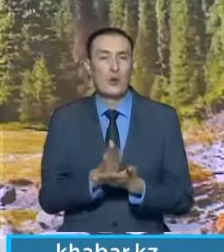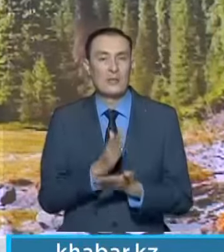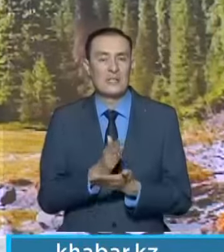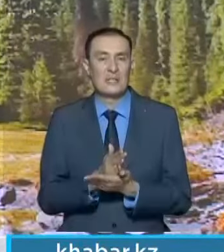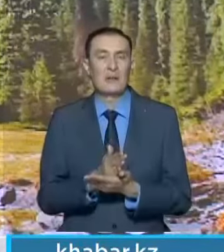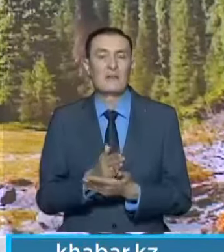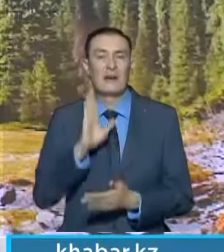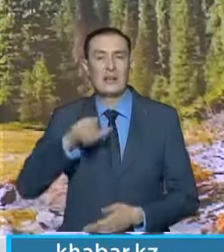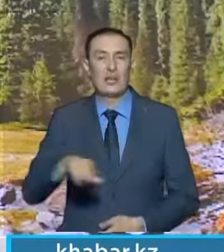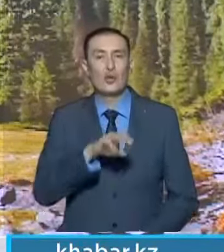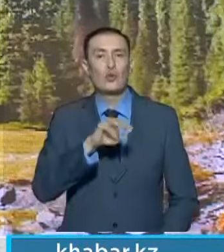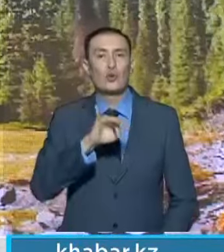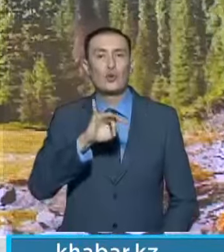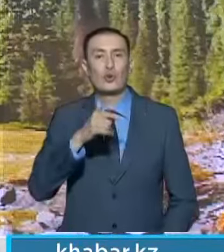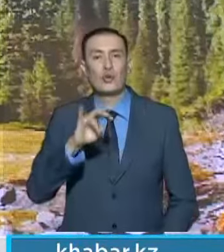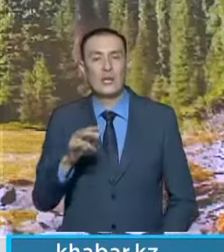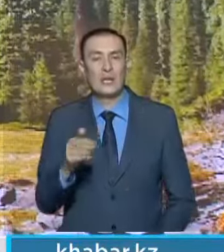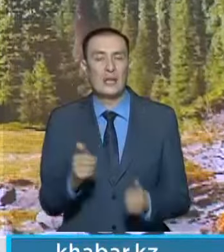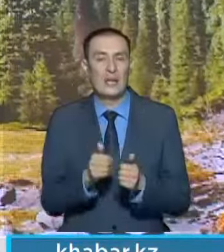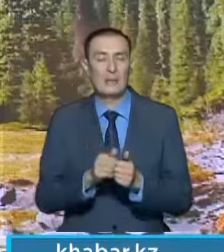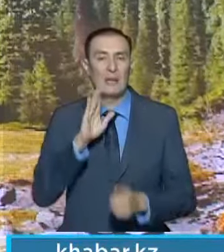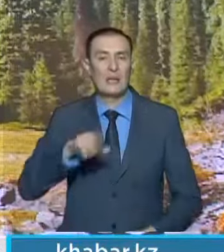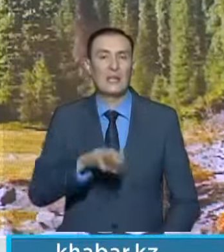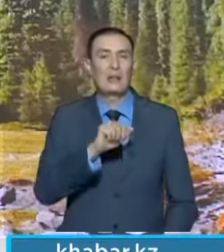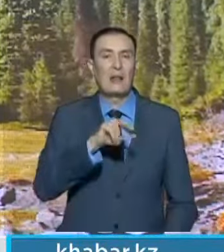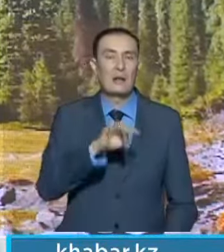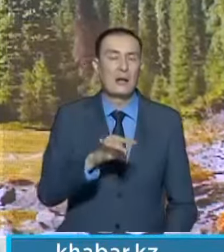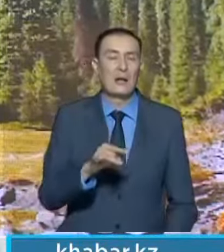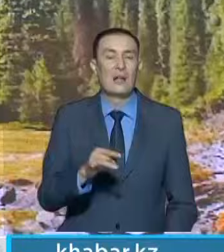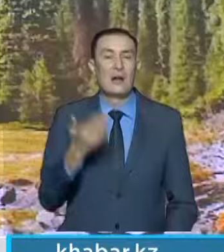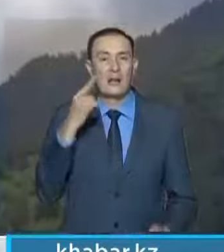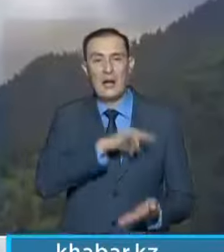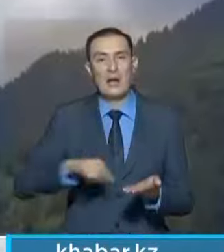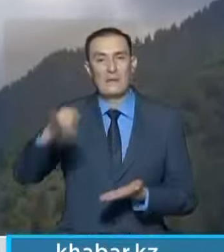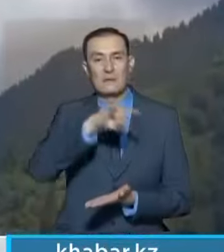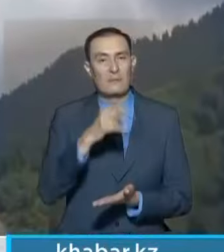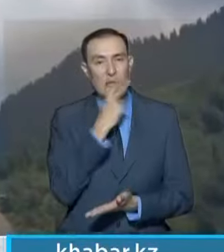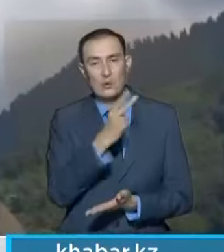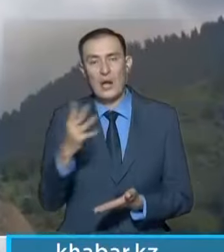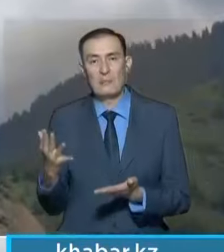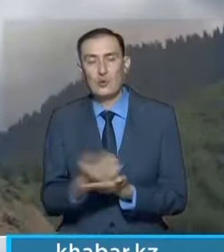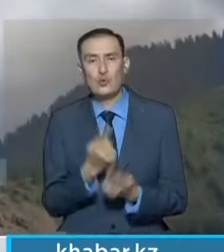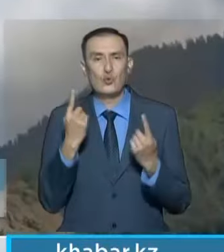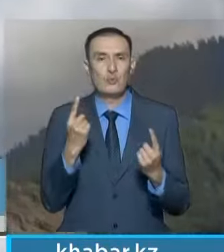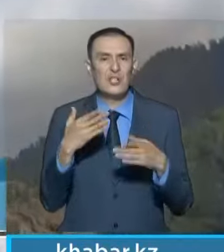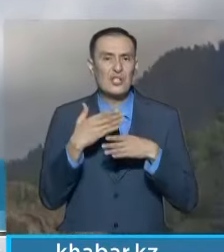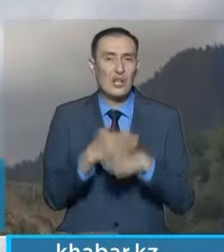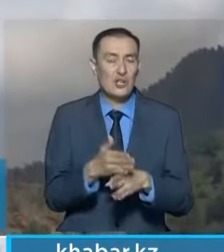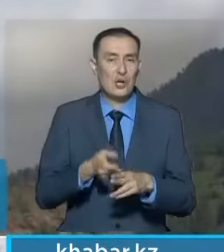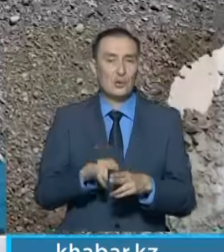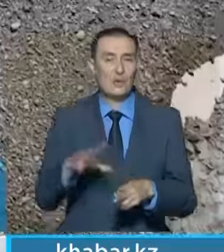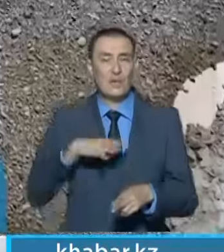расположены в бассейне реки Тургень, одно в верховьях реки Талгар. Ранее в ходе аэровизуального мониторинга были обнаружены крупные трещины,